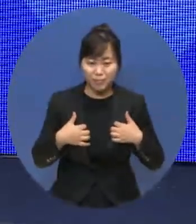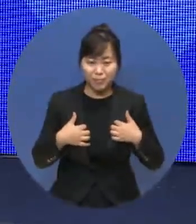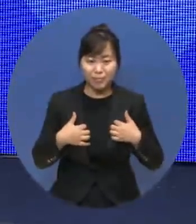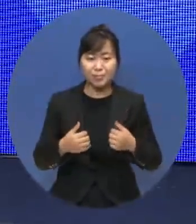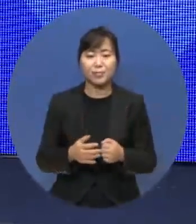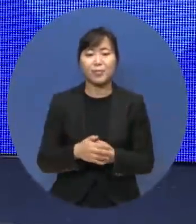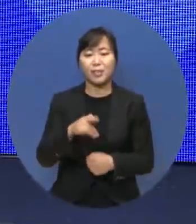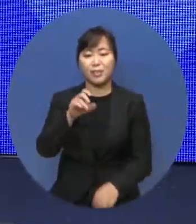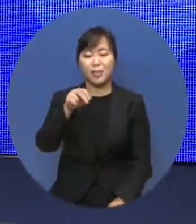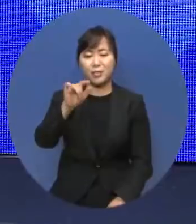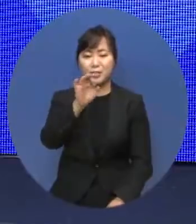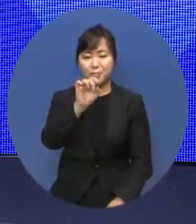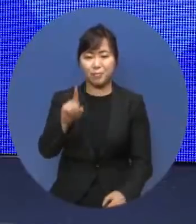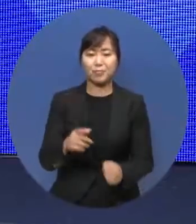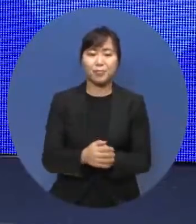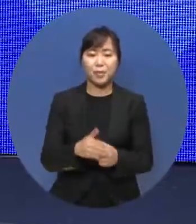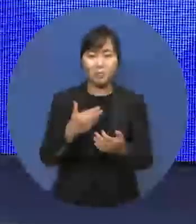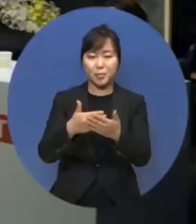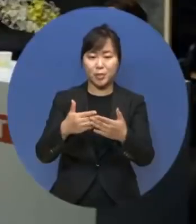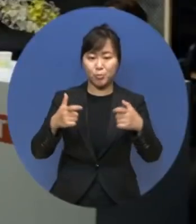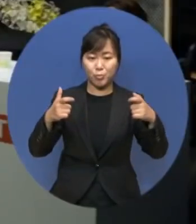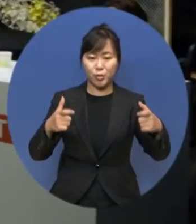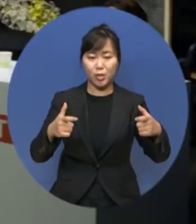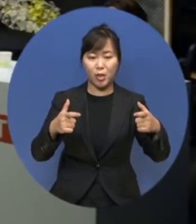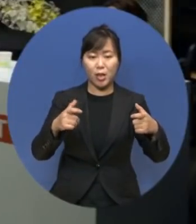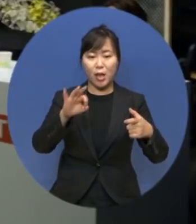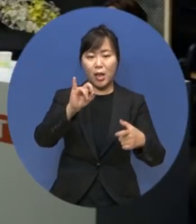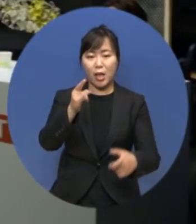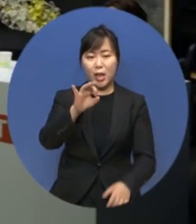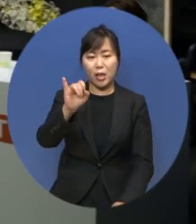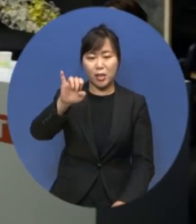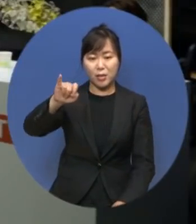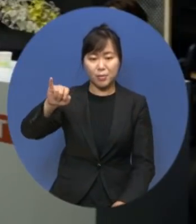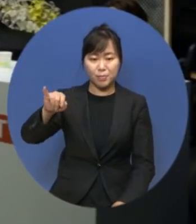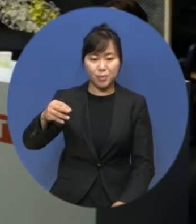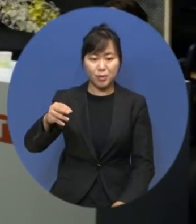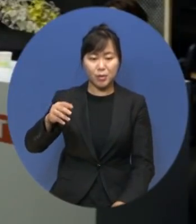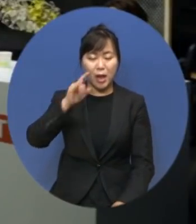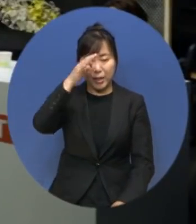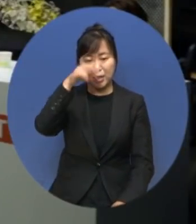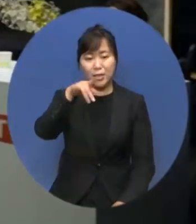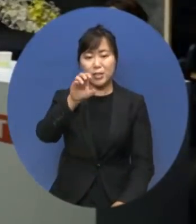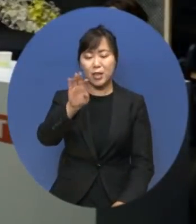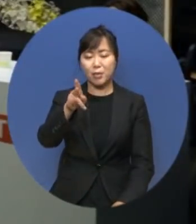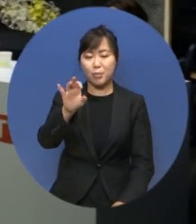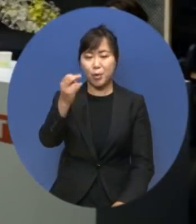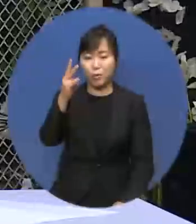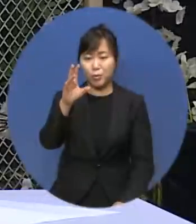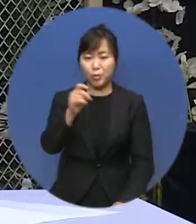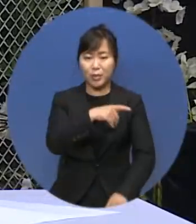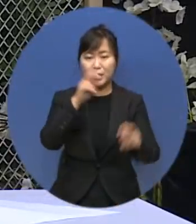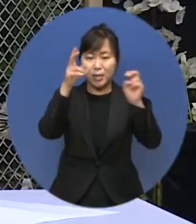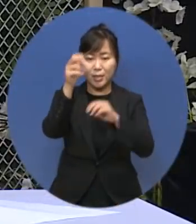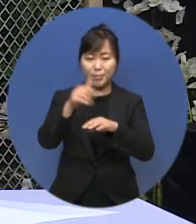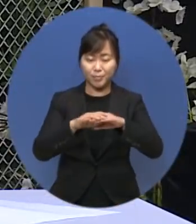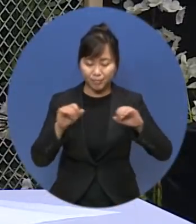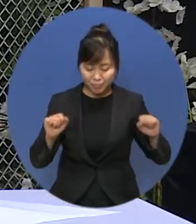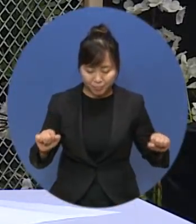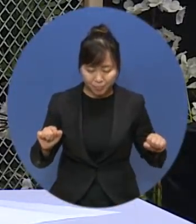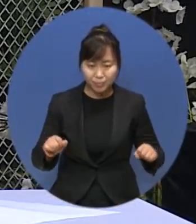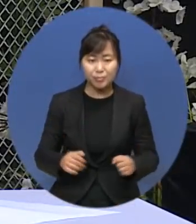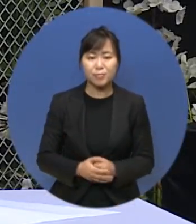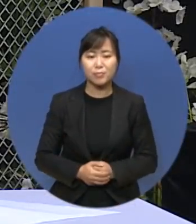재단의 장진아입니다. 네, 미술 분야에서는 에이블 아트의 장병용 이사장님께서 참석해 주셨습니다. 네,